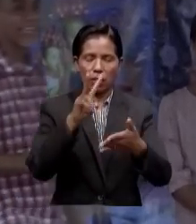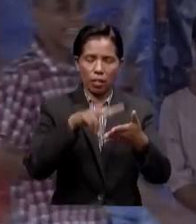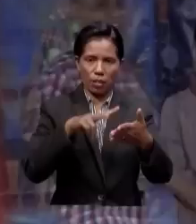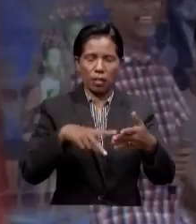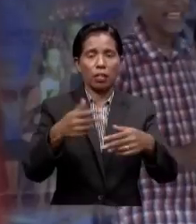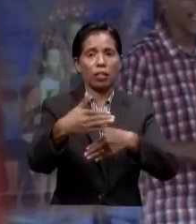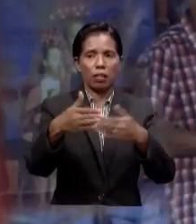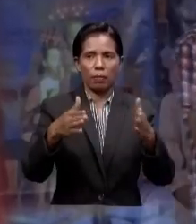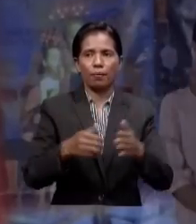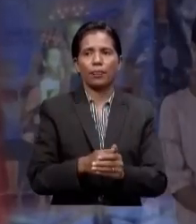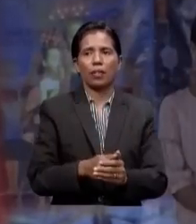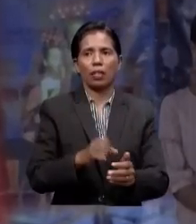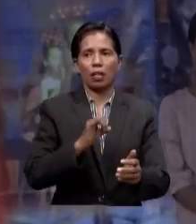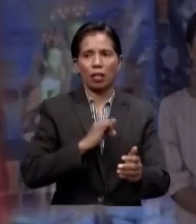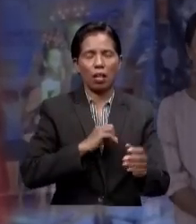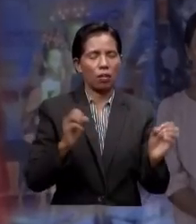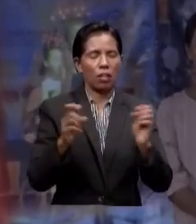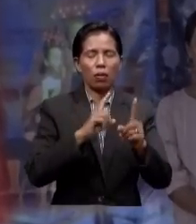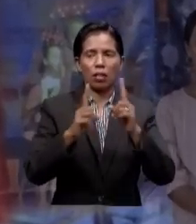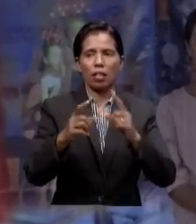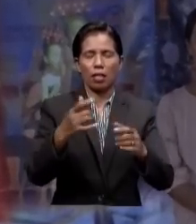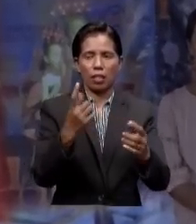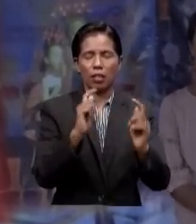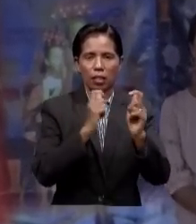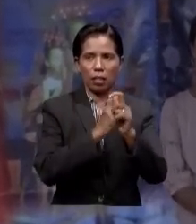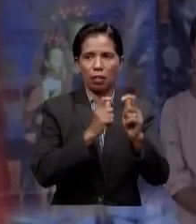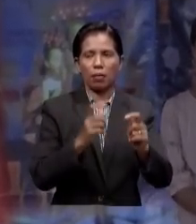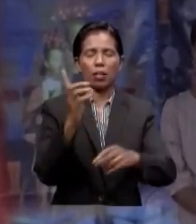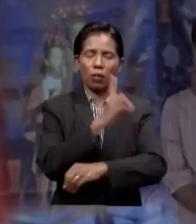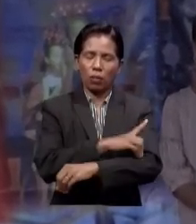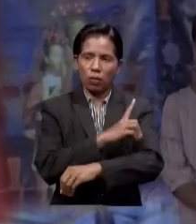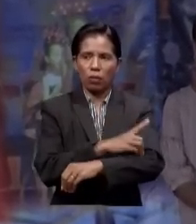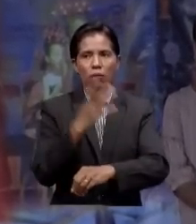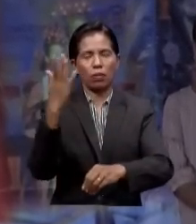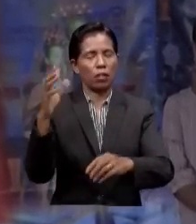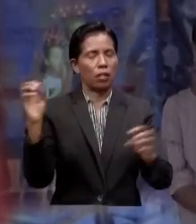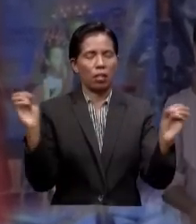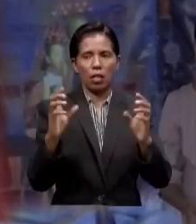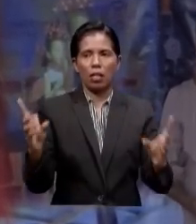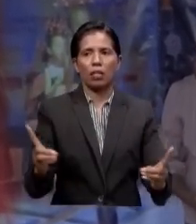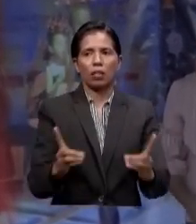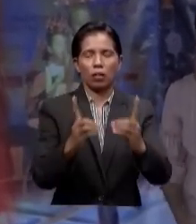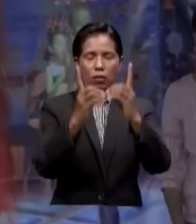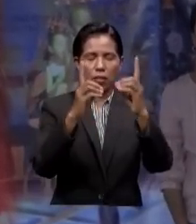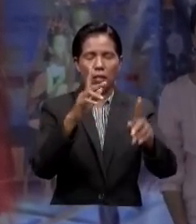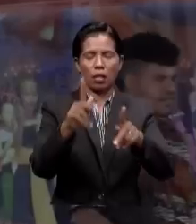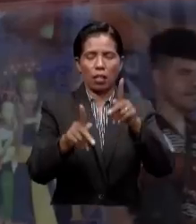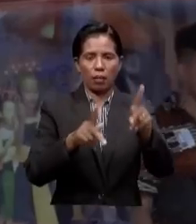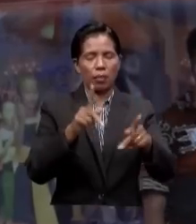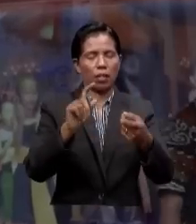hene, haludun kulia teton, tamba lorlorong hene naba, la hasoro maru ho maru timoroan